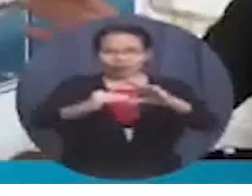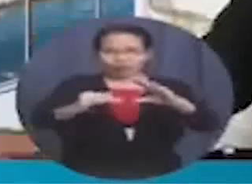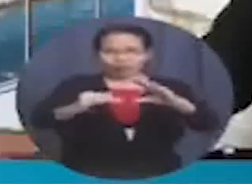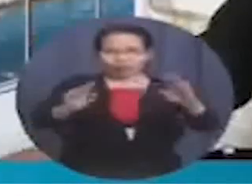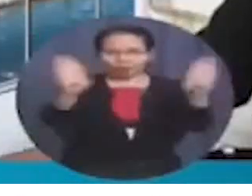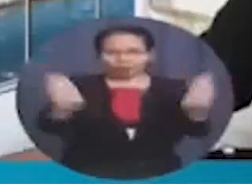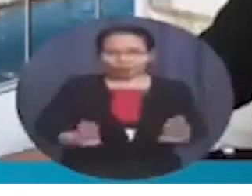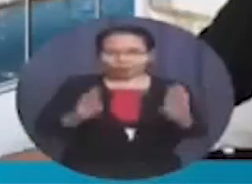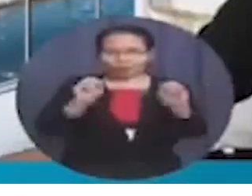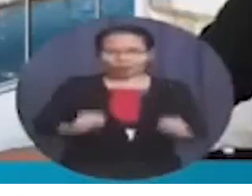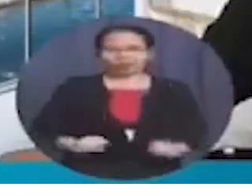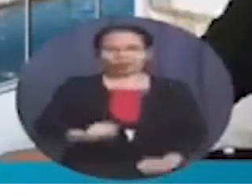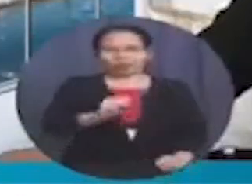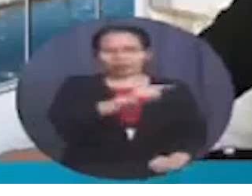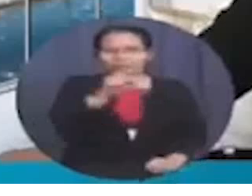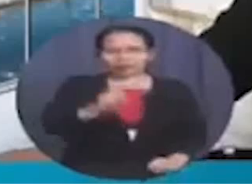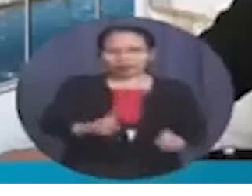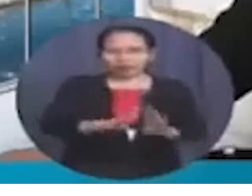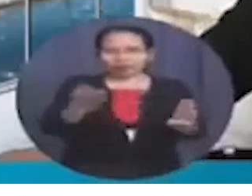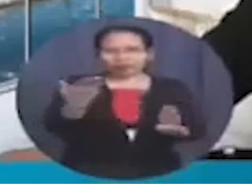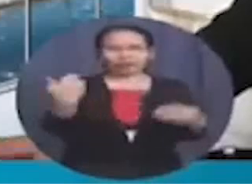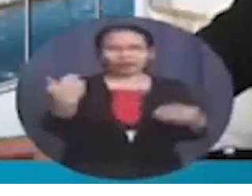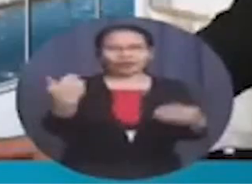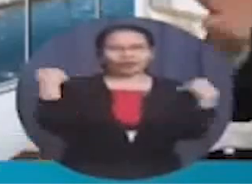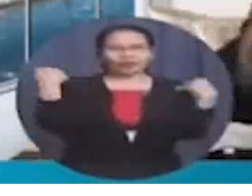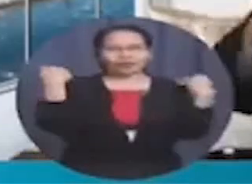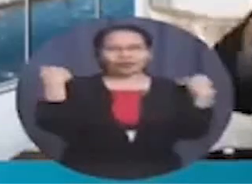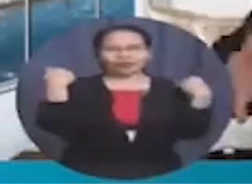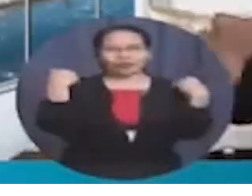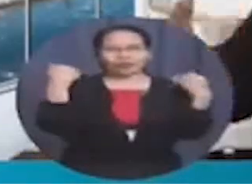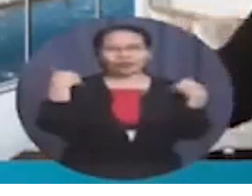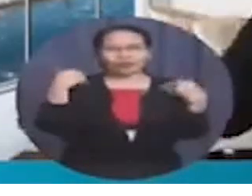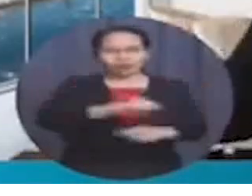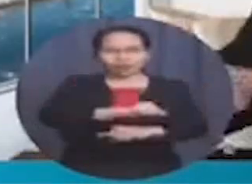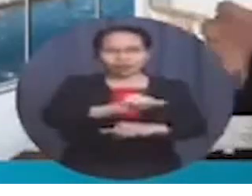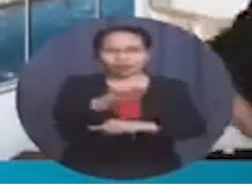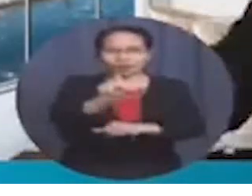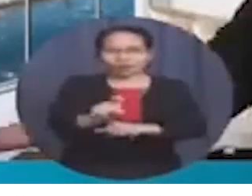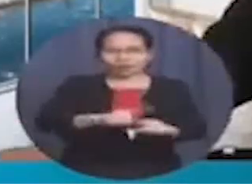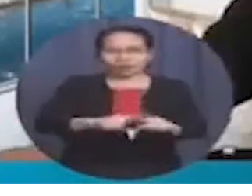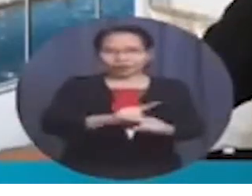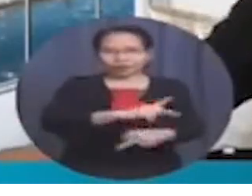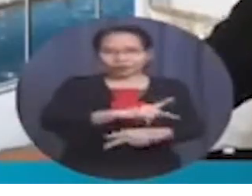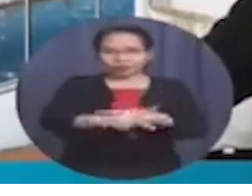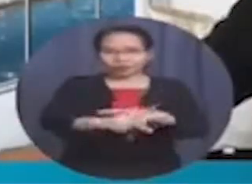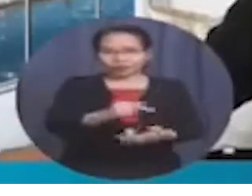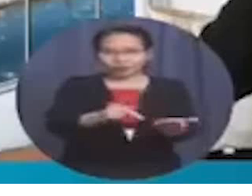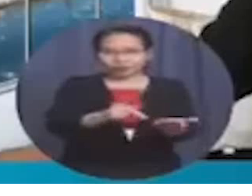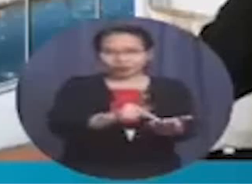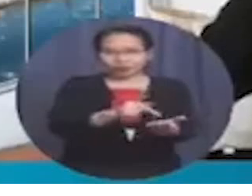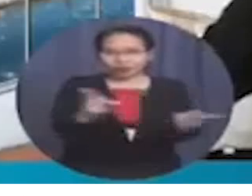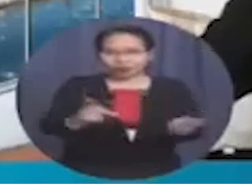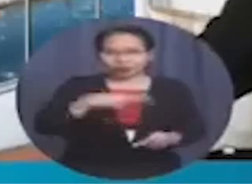gusto mo magtanong. No? Open ko sa'yo. Kasi may mga nakatakdang magtatanong sa iba-ibang lugar. Di nga natin